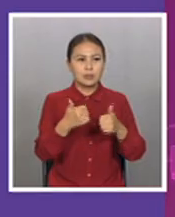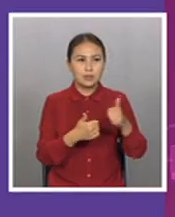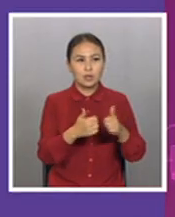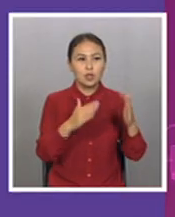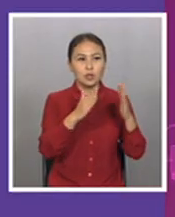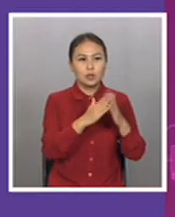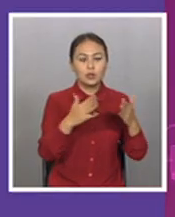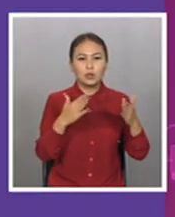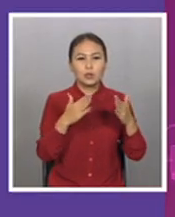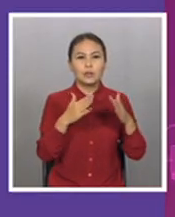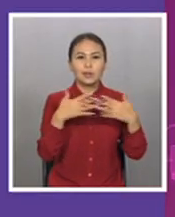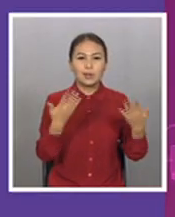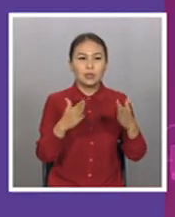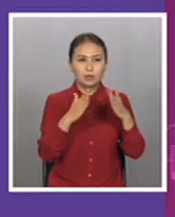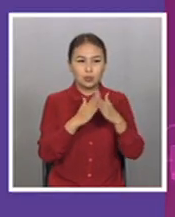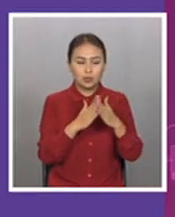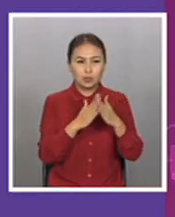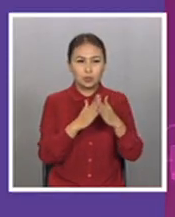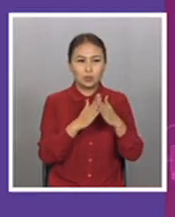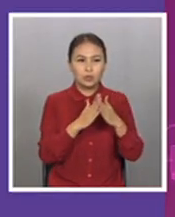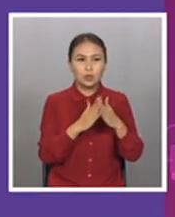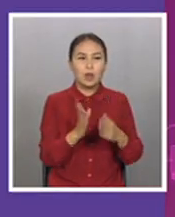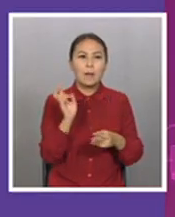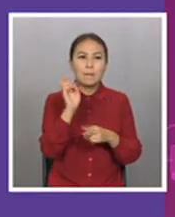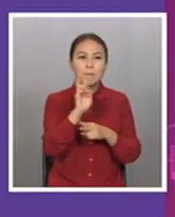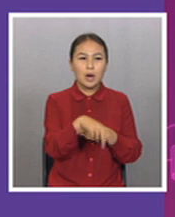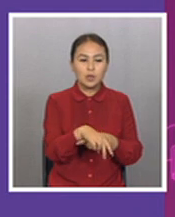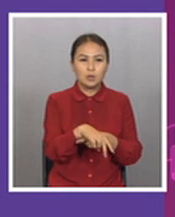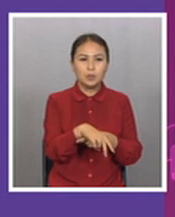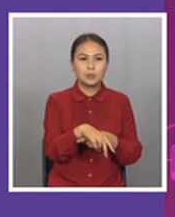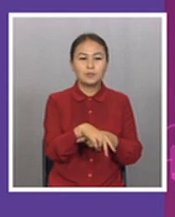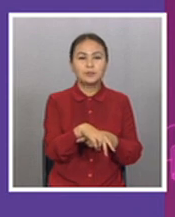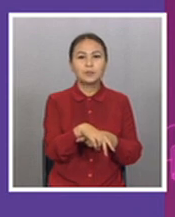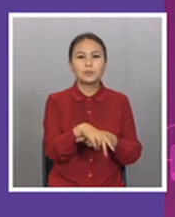салыстырамыз. Үй. Кен үй. Нені